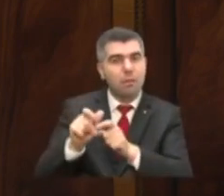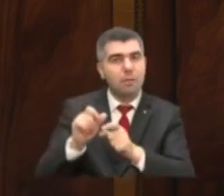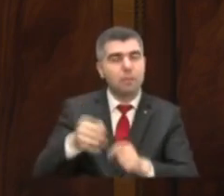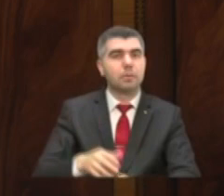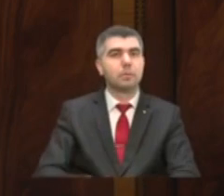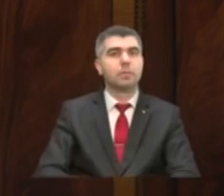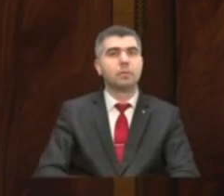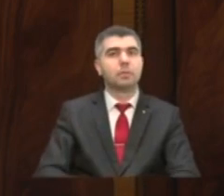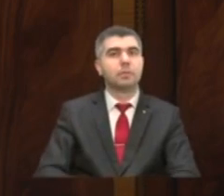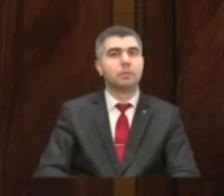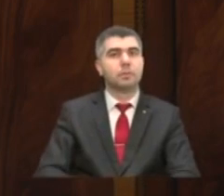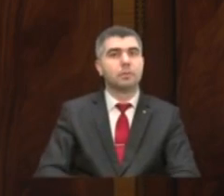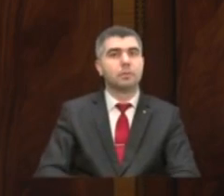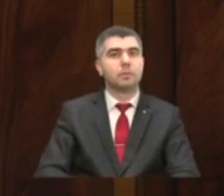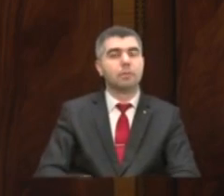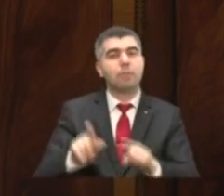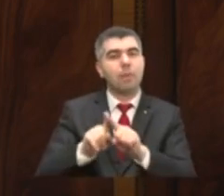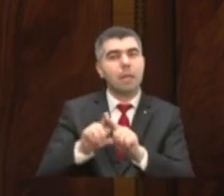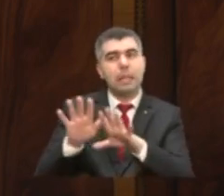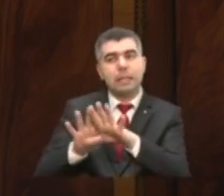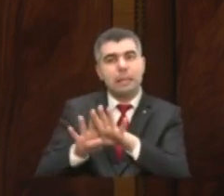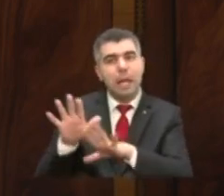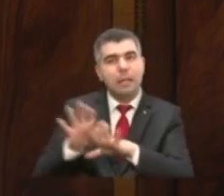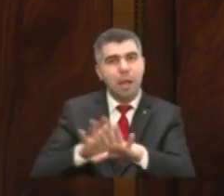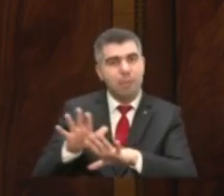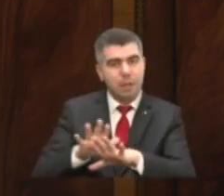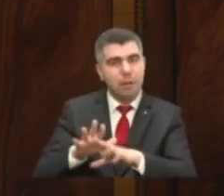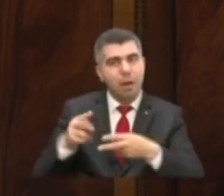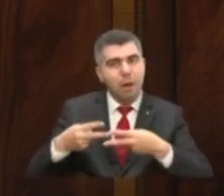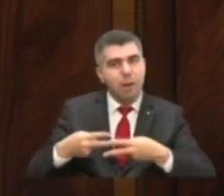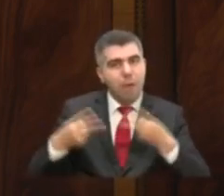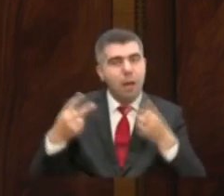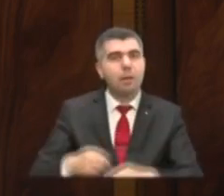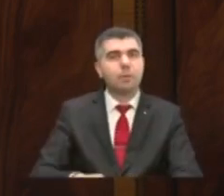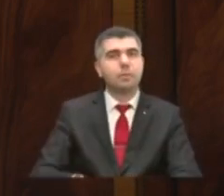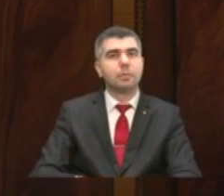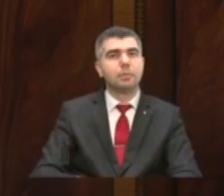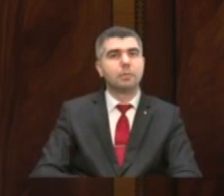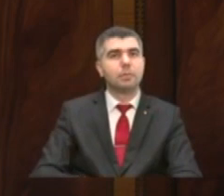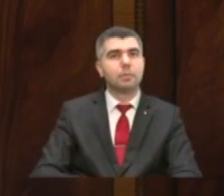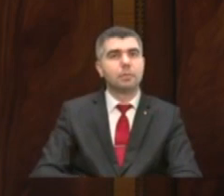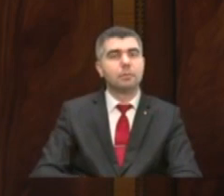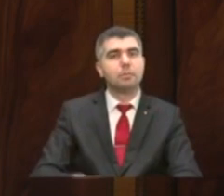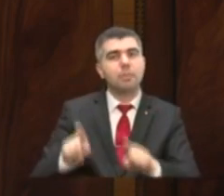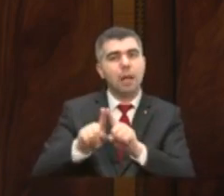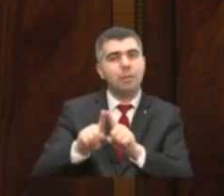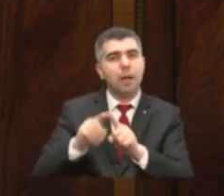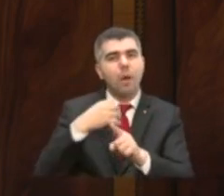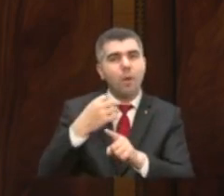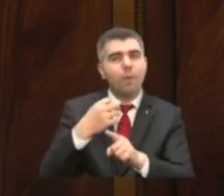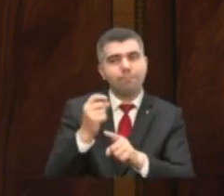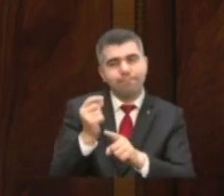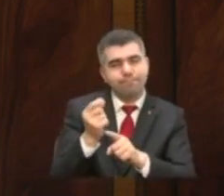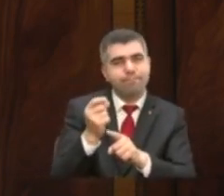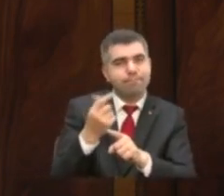الاقتصاديين. فالتدابير المعلن عنها جاءت بصفة مجزأة